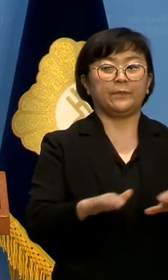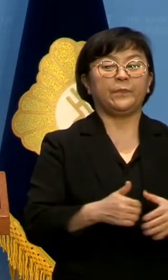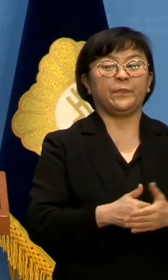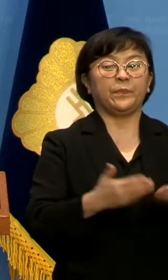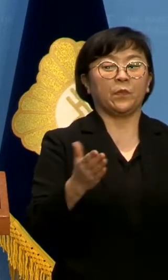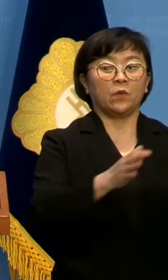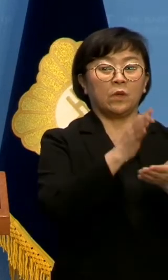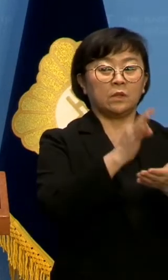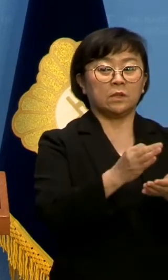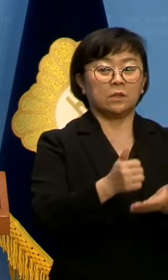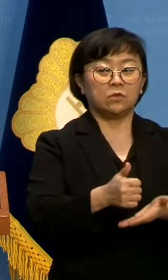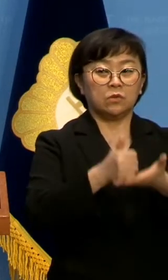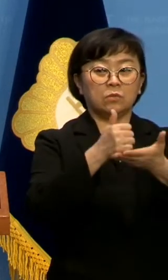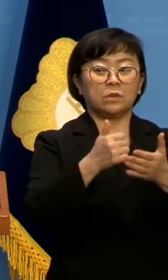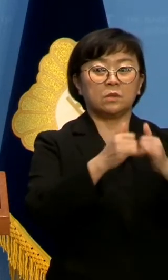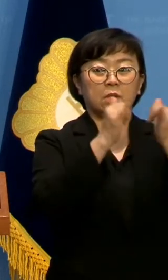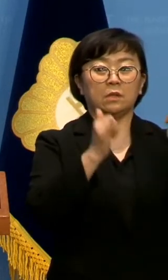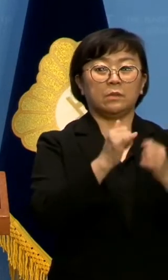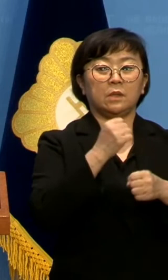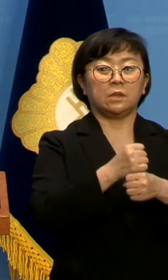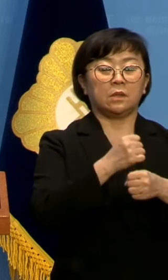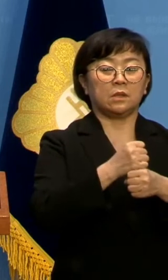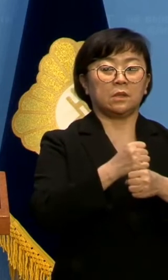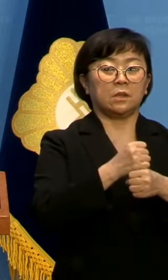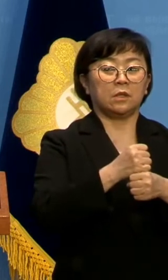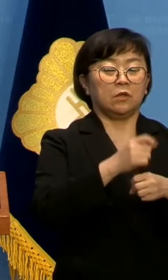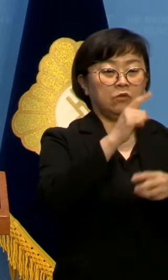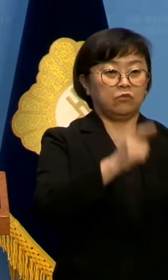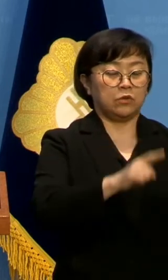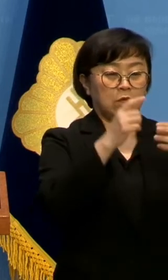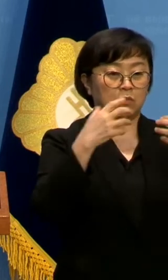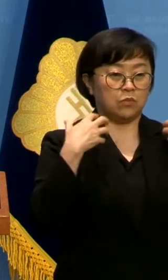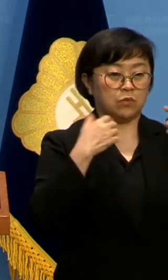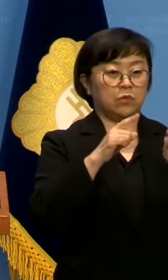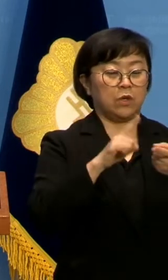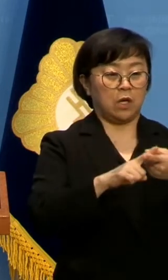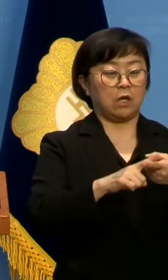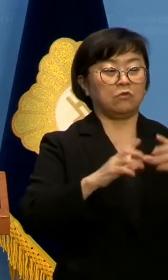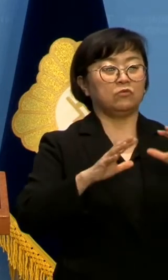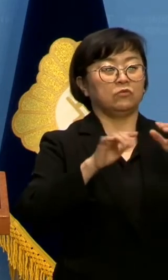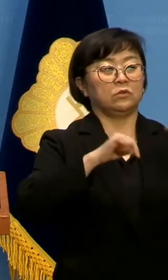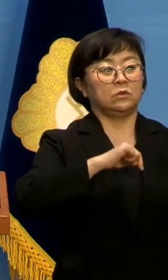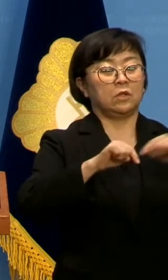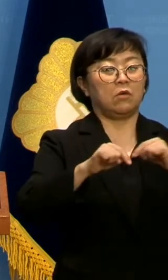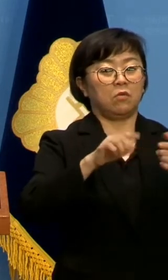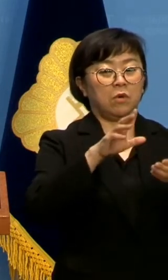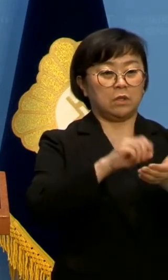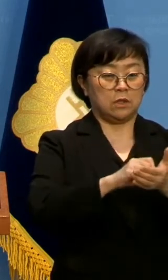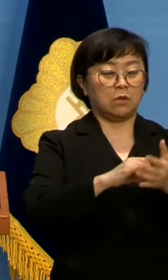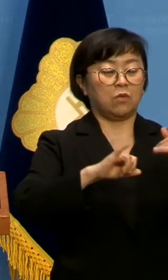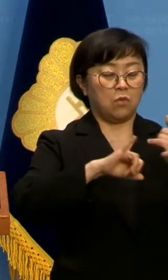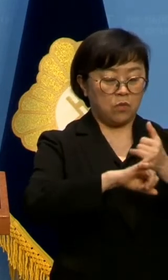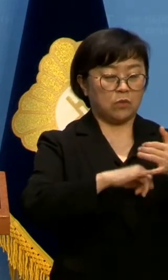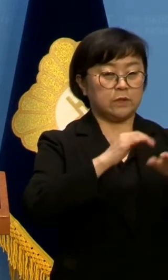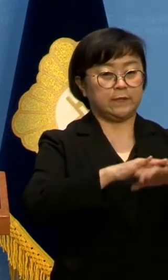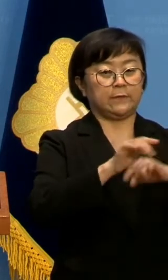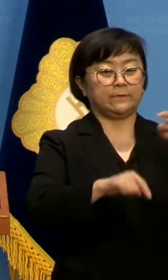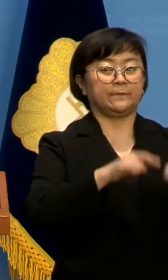노동의 가치가 존중되는 사회를 만들겠다는 윤석열 정부의 국정 과제를 반드시 국회에서